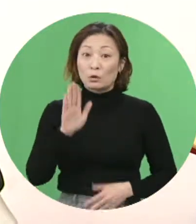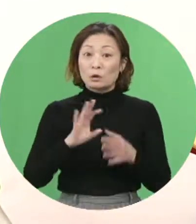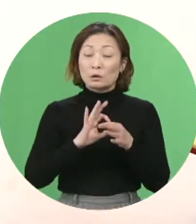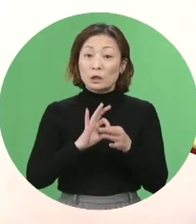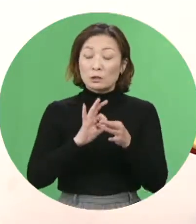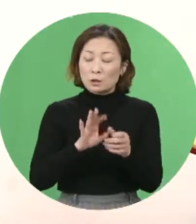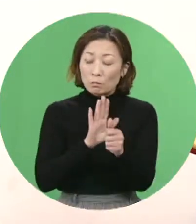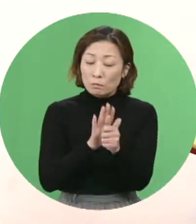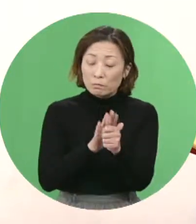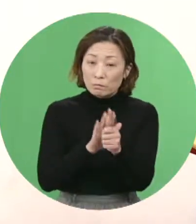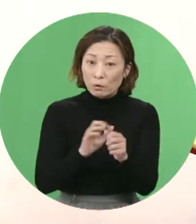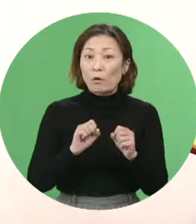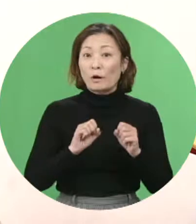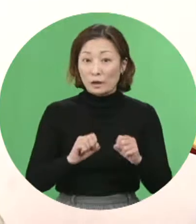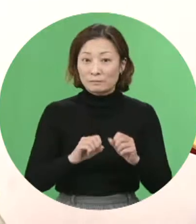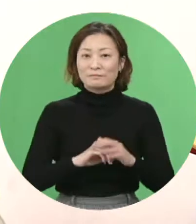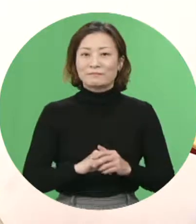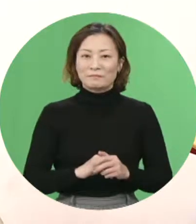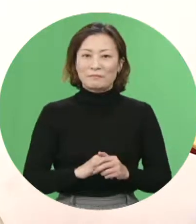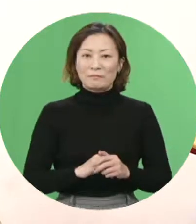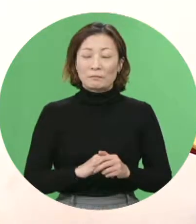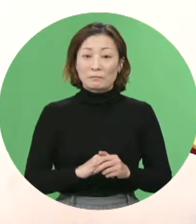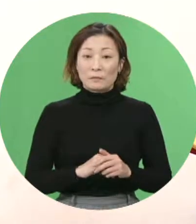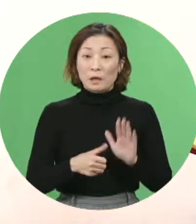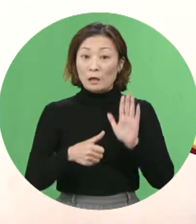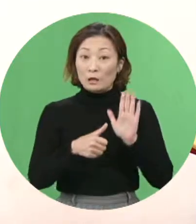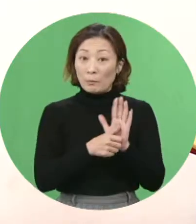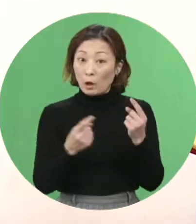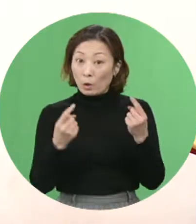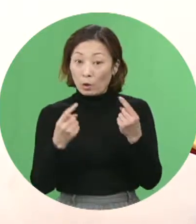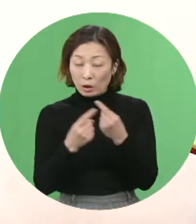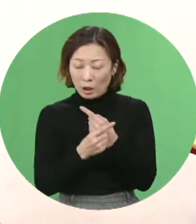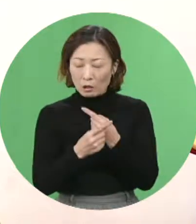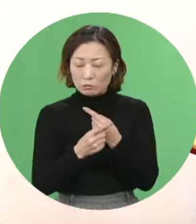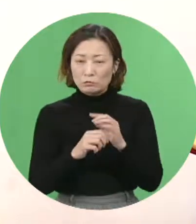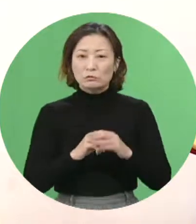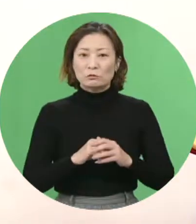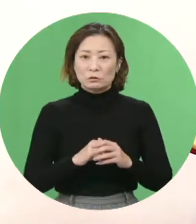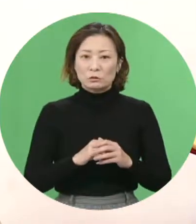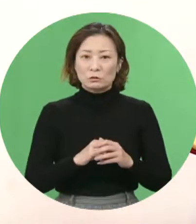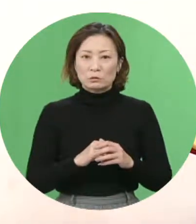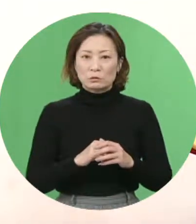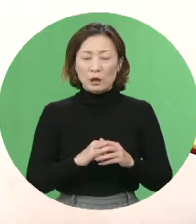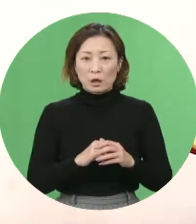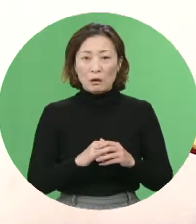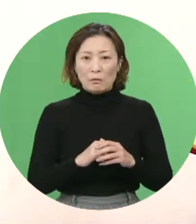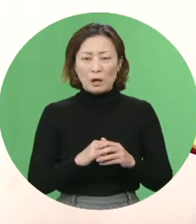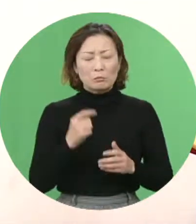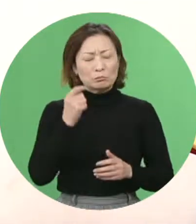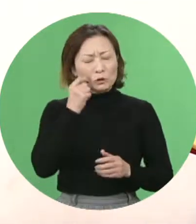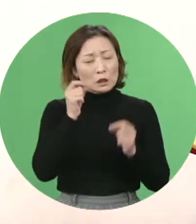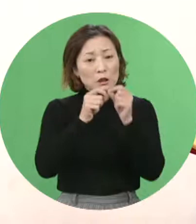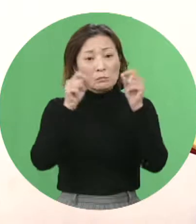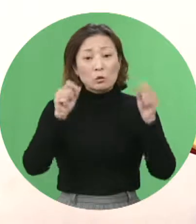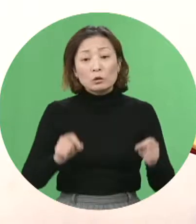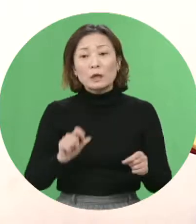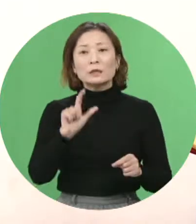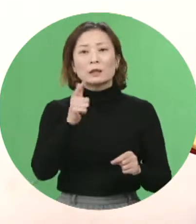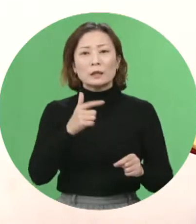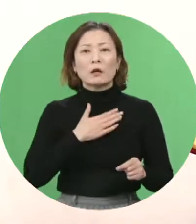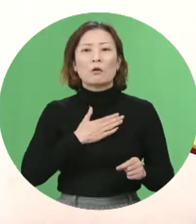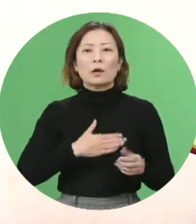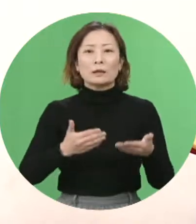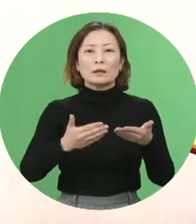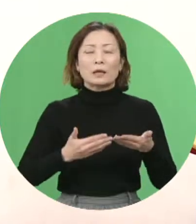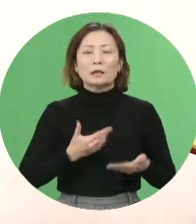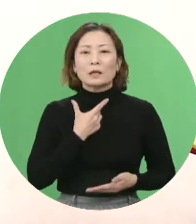きのお手伝いをしながらですね、町名を変えるのはそんなに後々難しい問題ではないなということが分